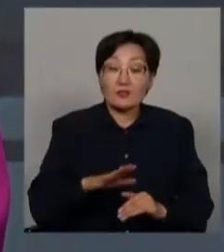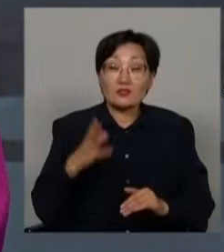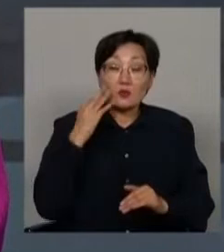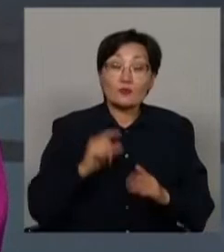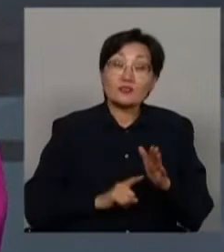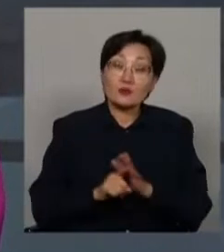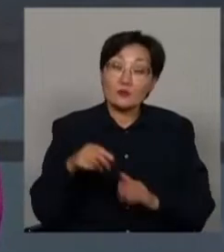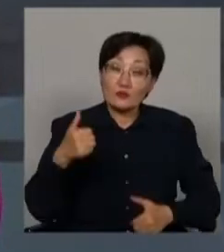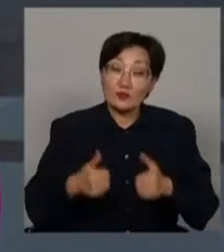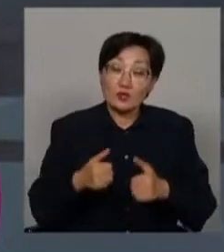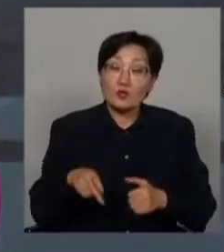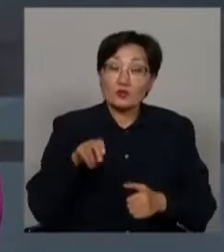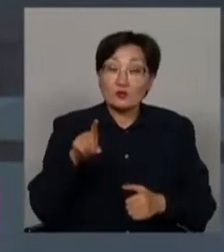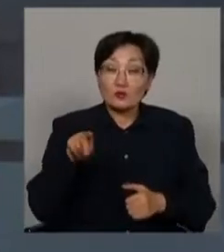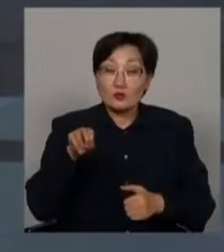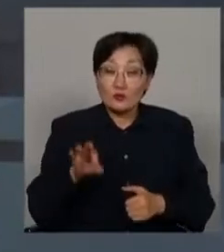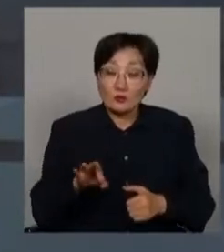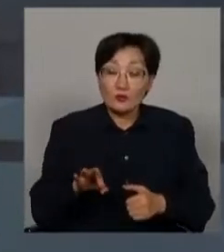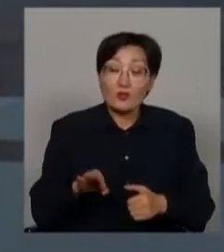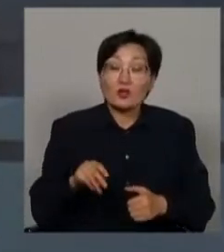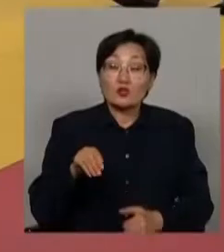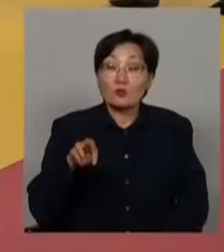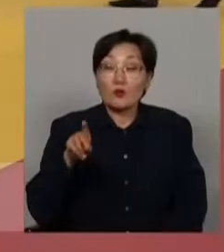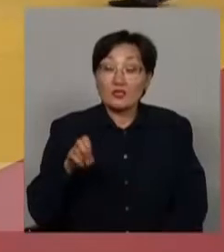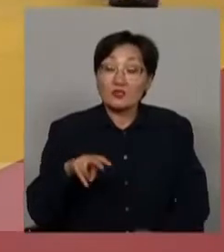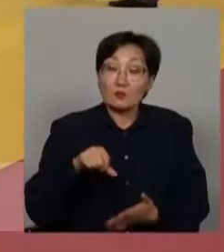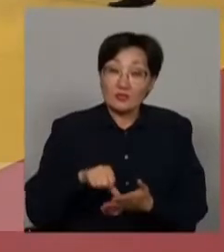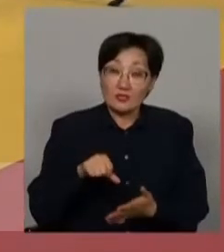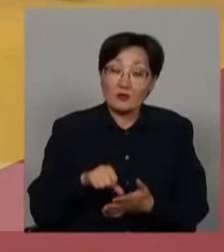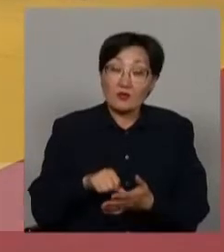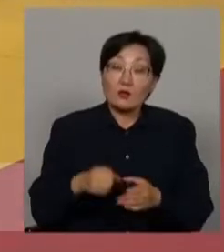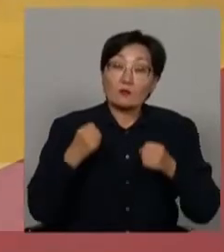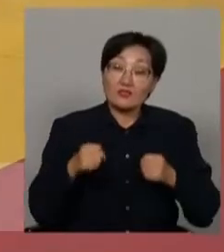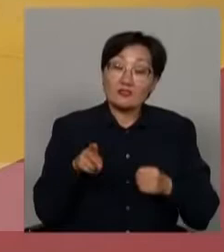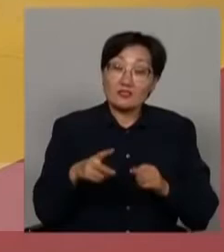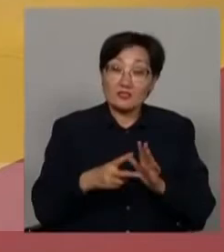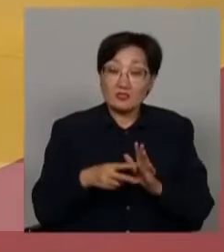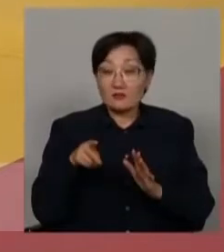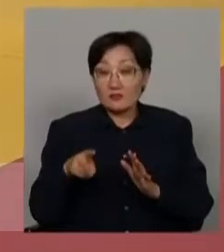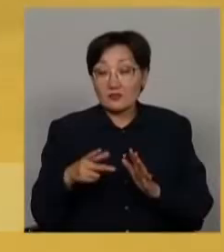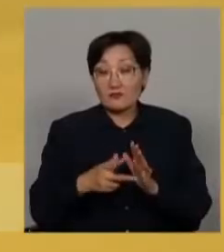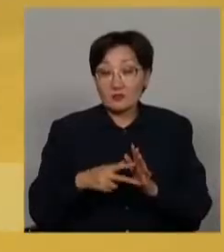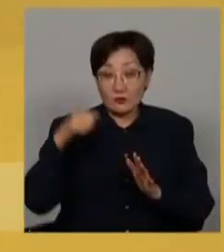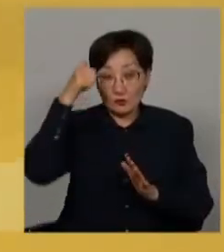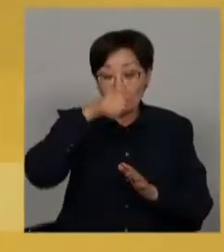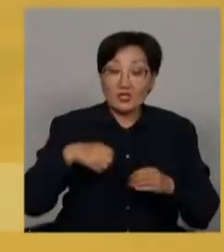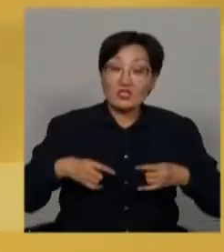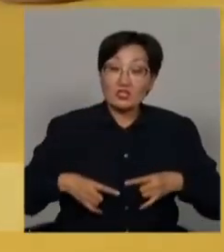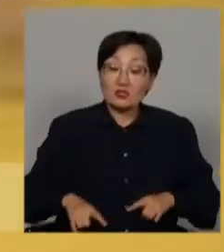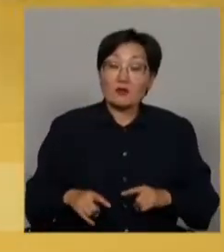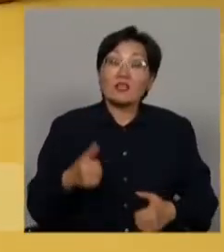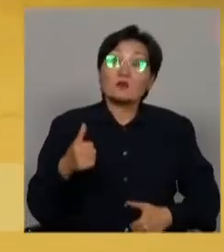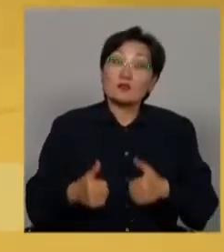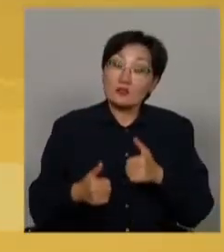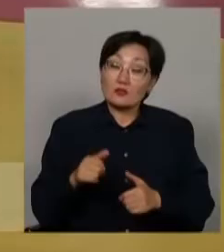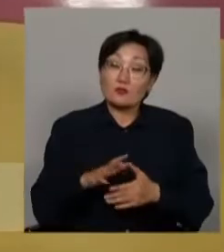начался турнир по дзюдо. В лиге Жумаканова принимают участие спортсмены 2007 и 2008 года рождения.